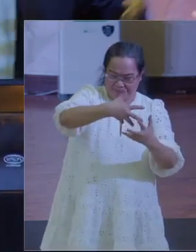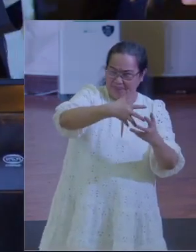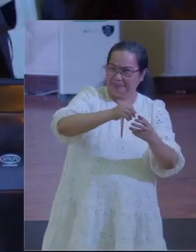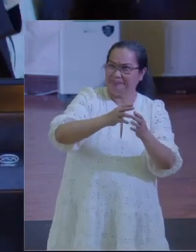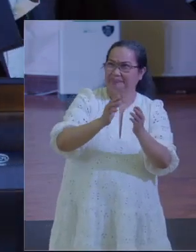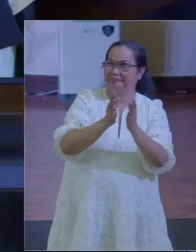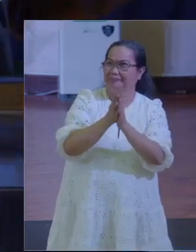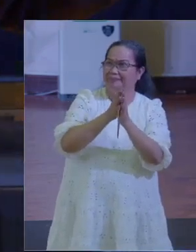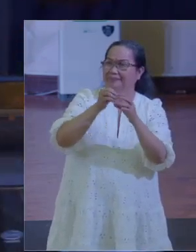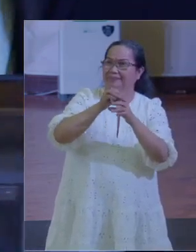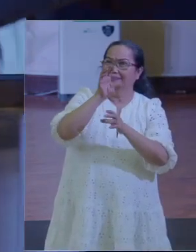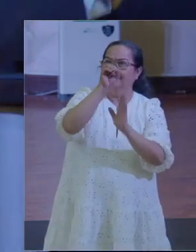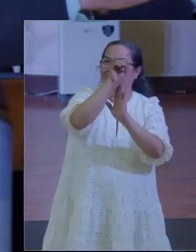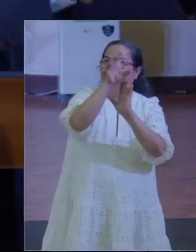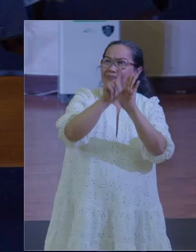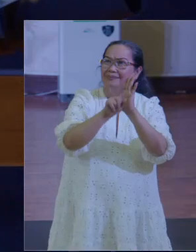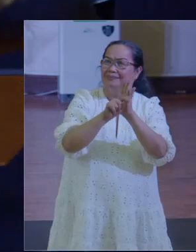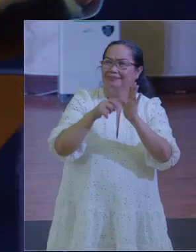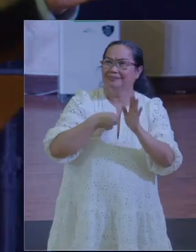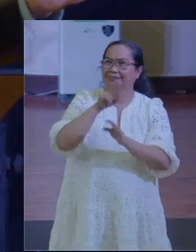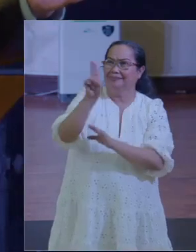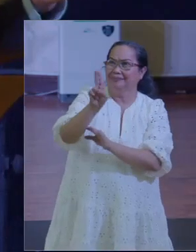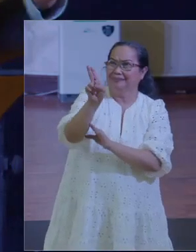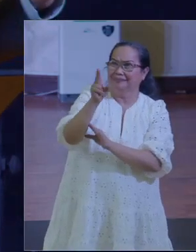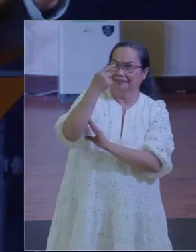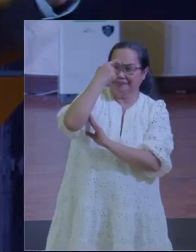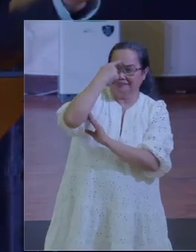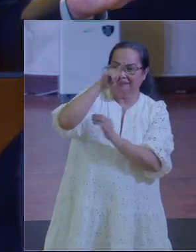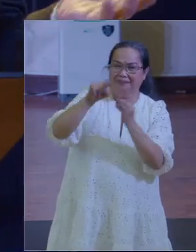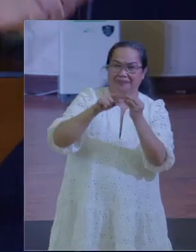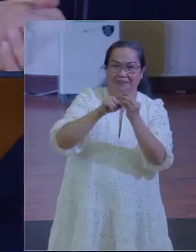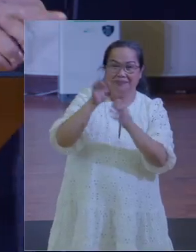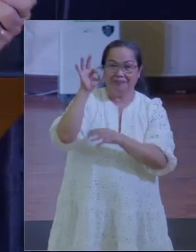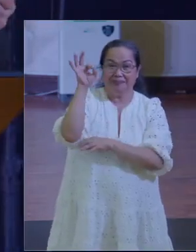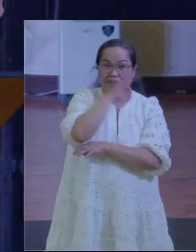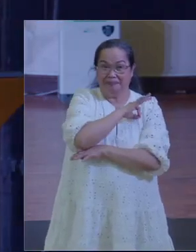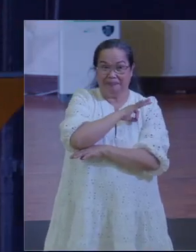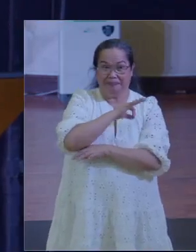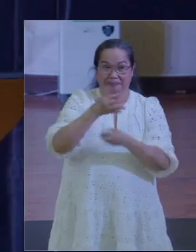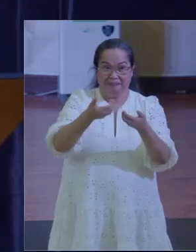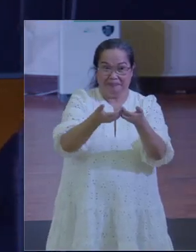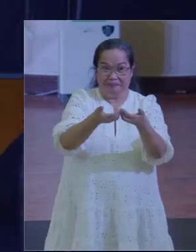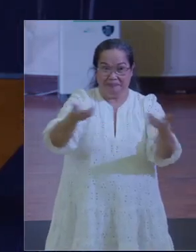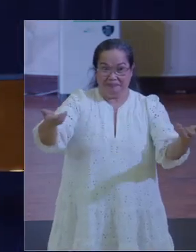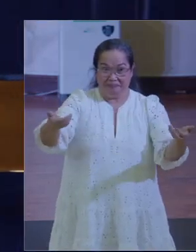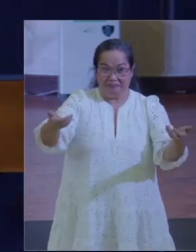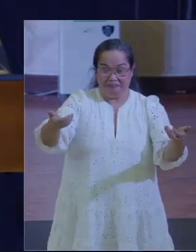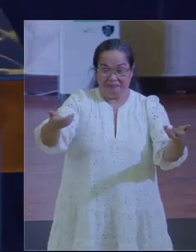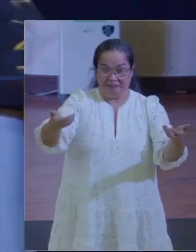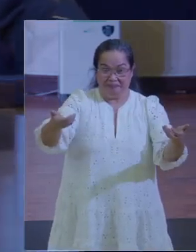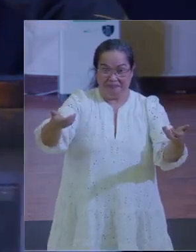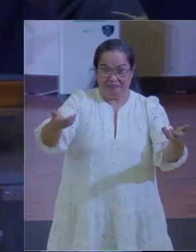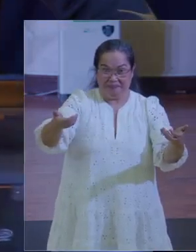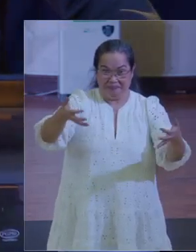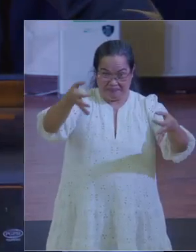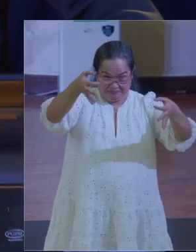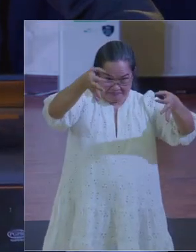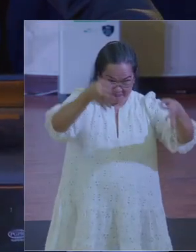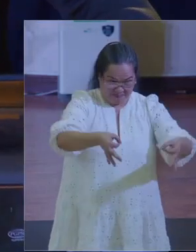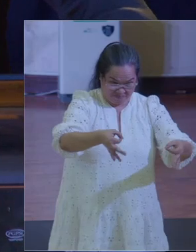sa Old Testament pag tinignan mo, palaging ginagamit siya sa konteksto ng desolation, konteksto ng